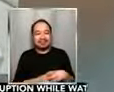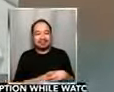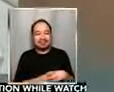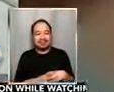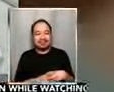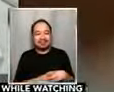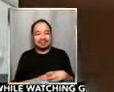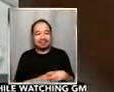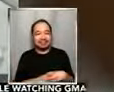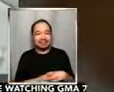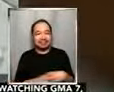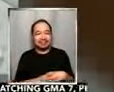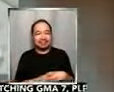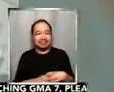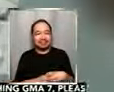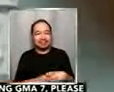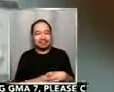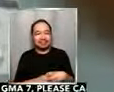O ganyan.